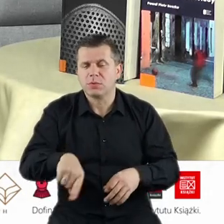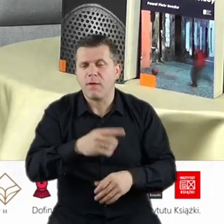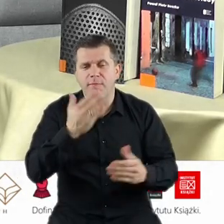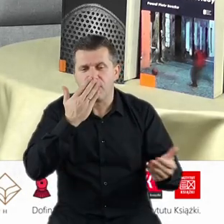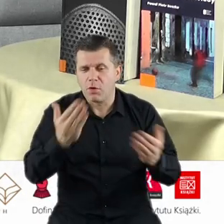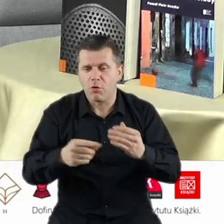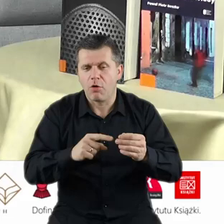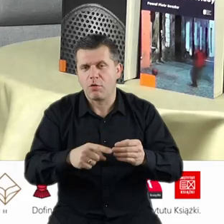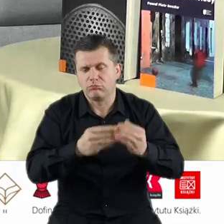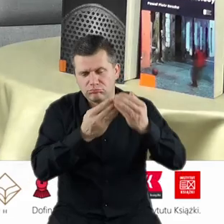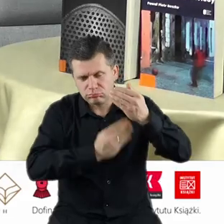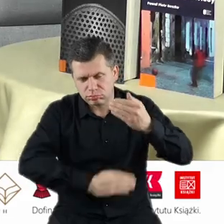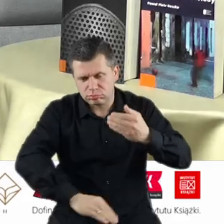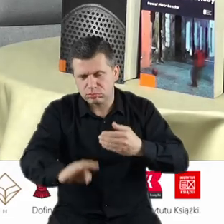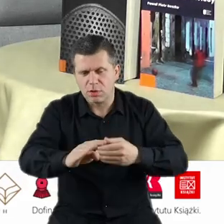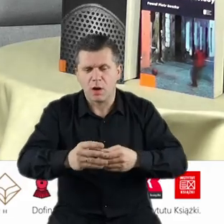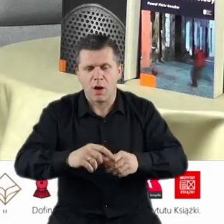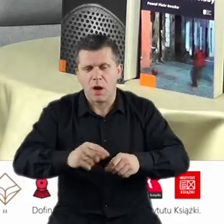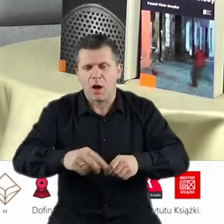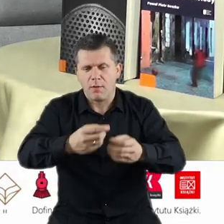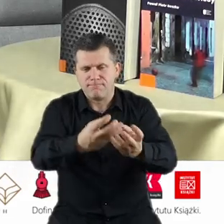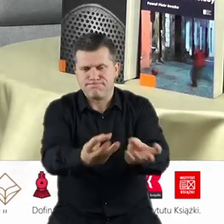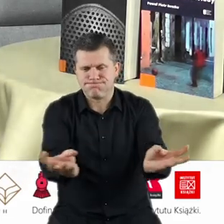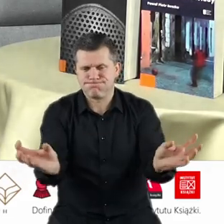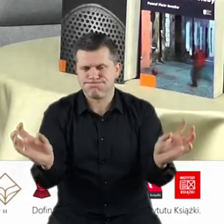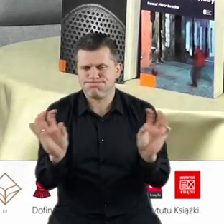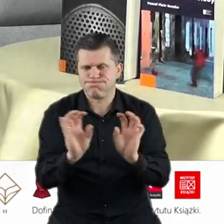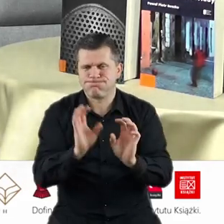pouczka wygląda w ten sposób, że jest to otwór otoczony